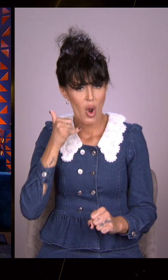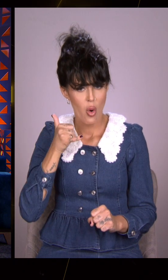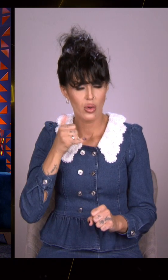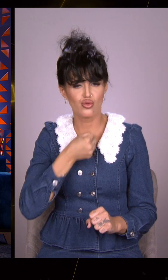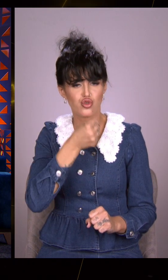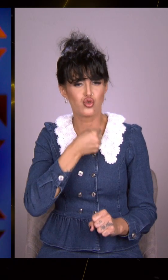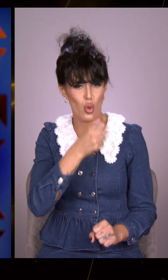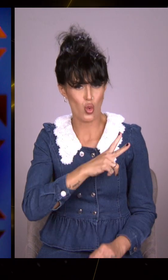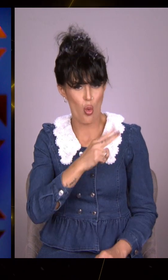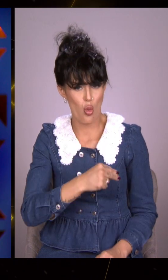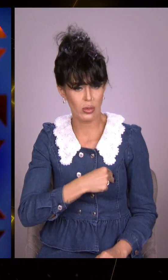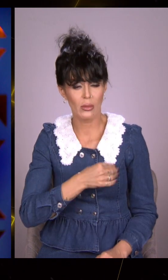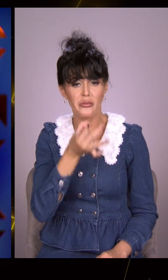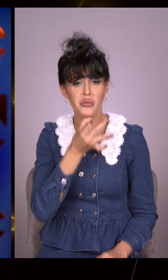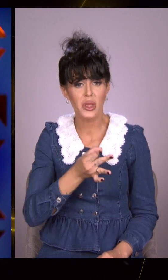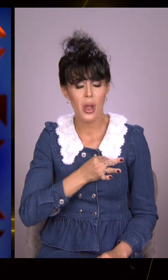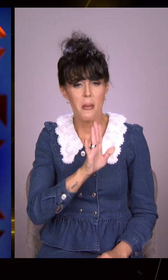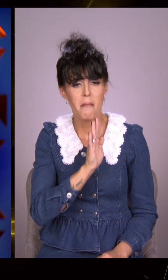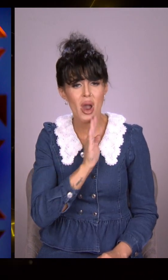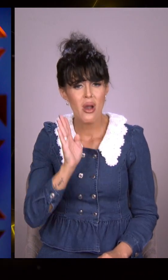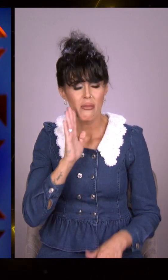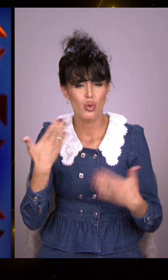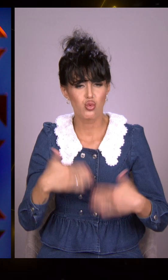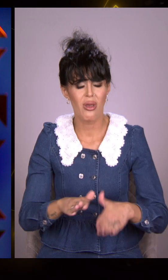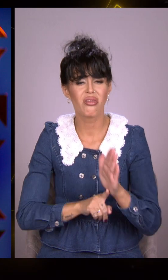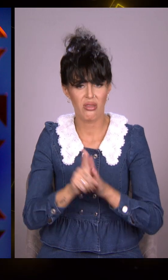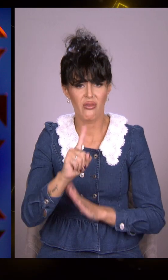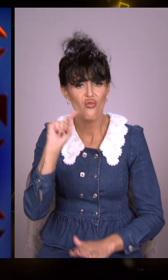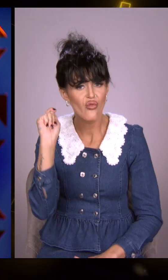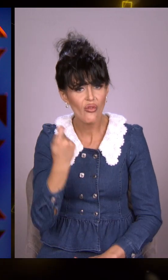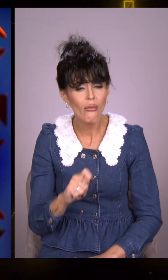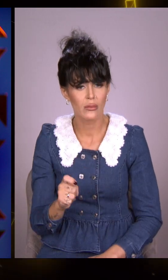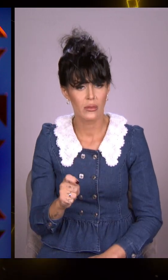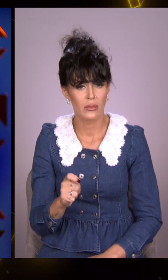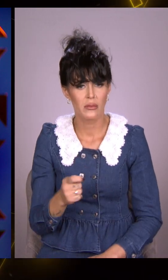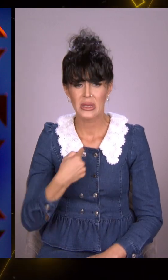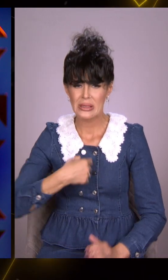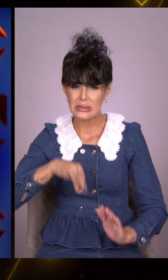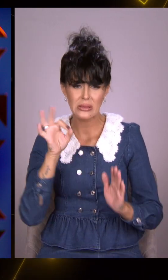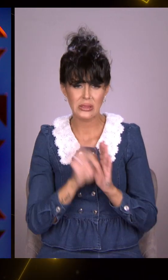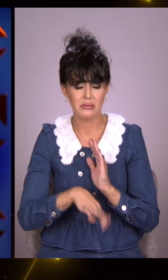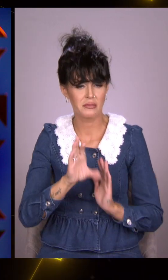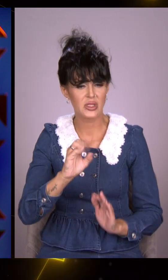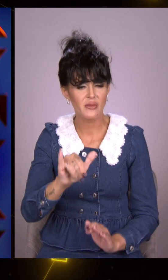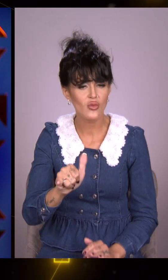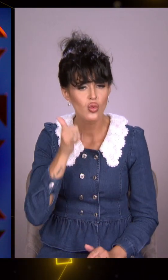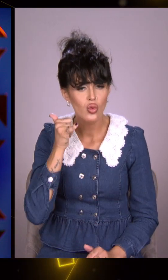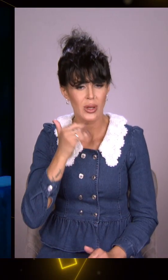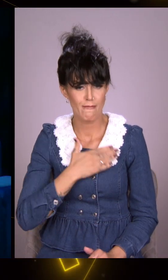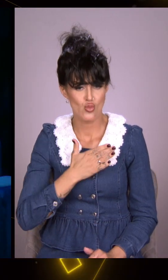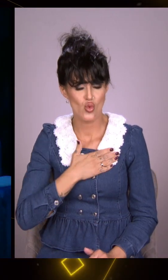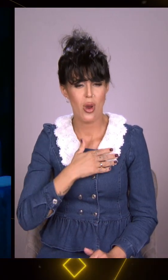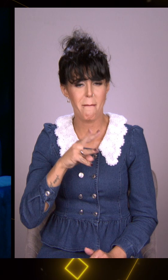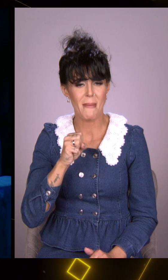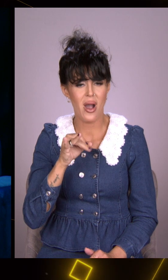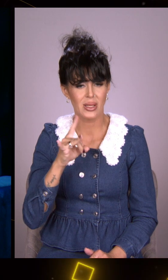дочка і сказала: мама, почалася війна. Я позвонила тоді Марині.